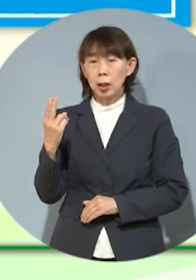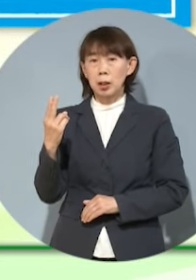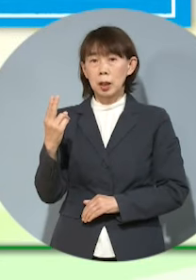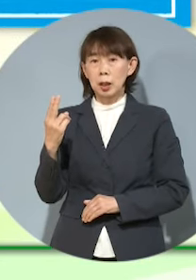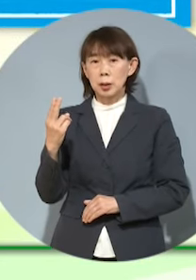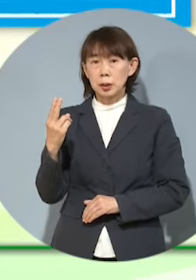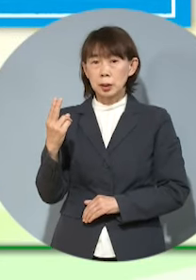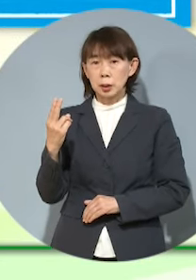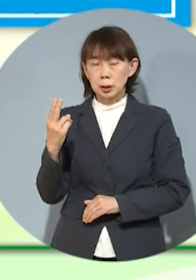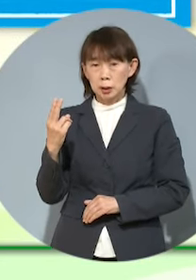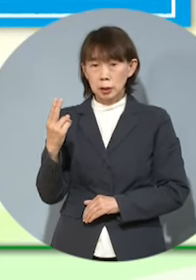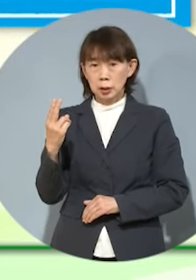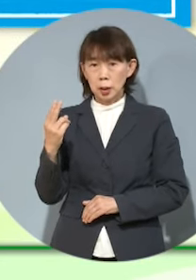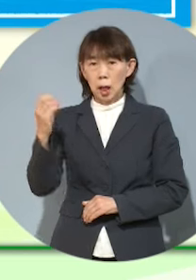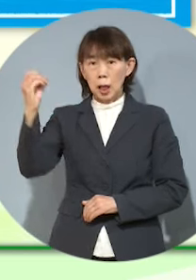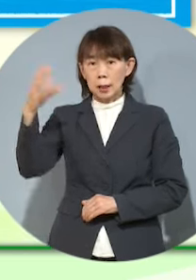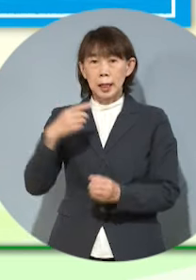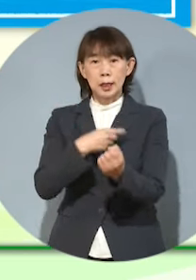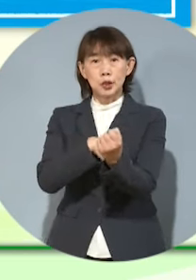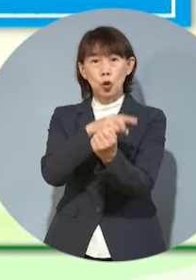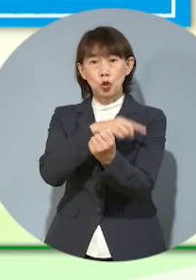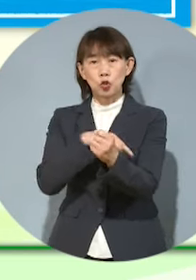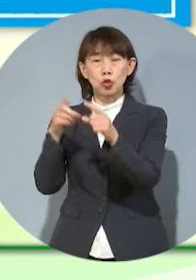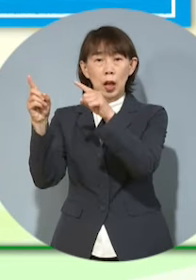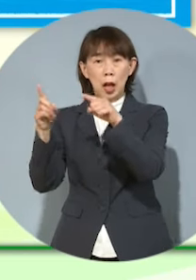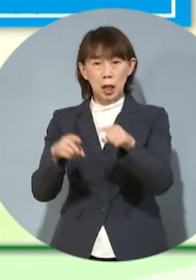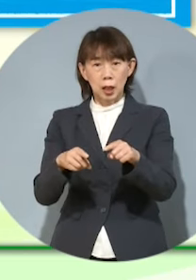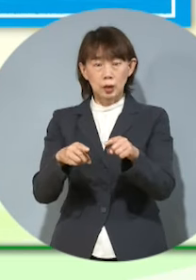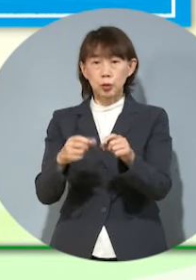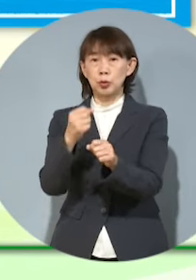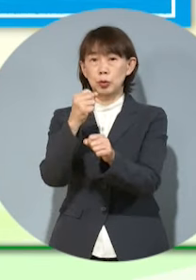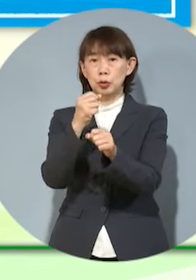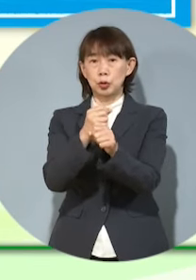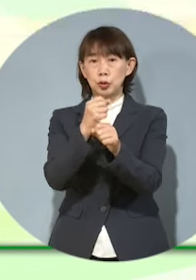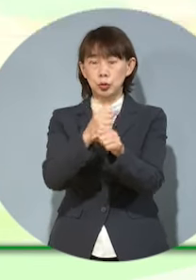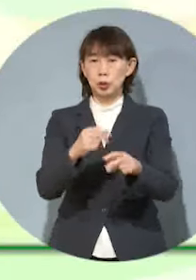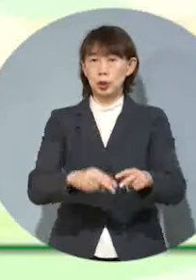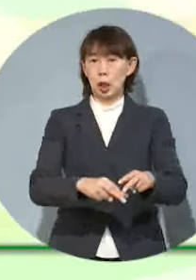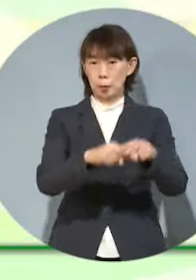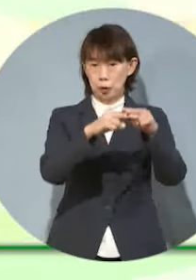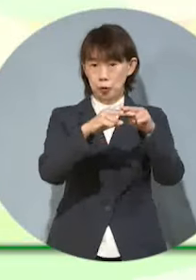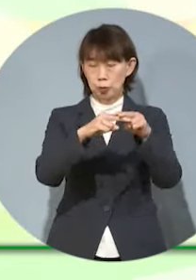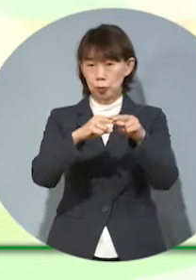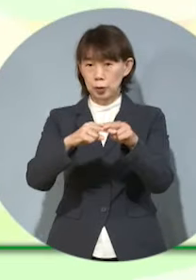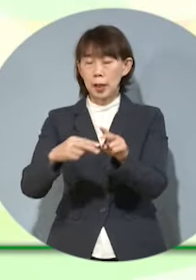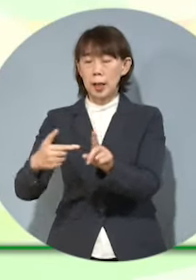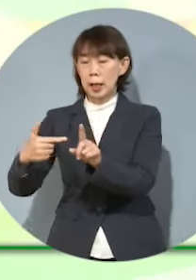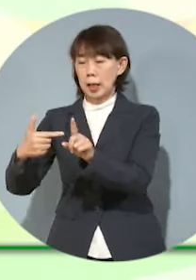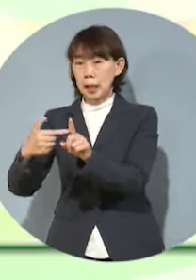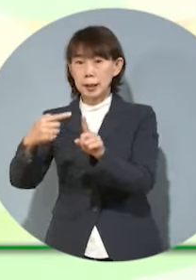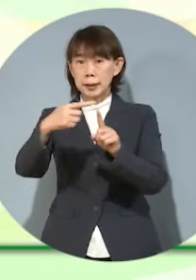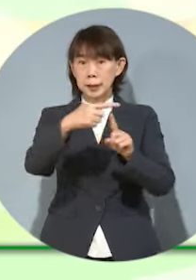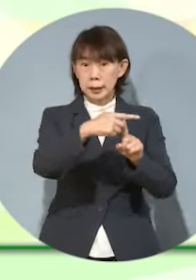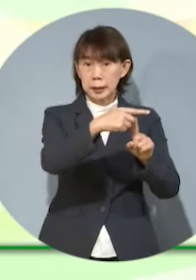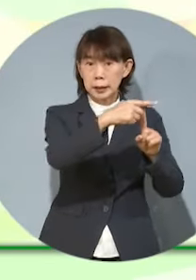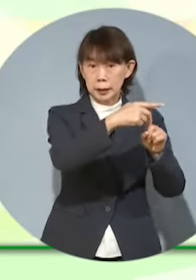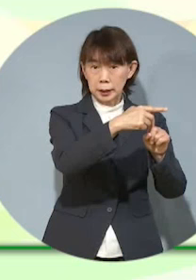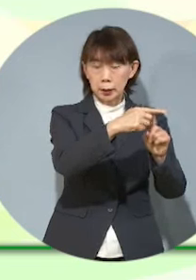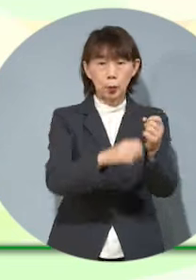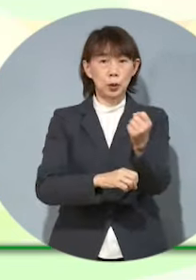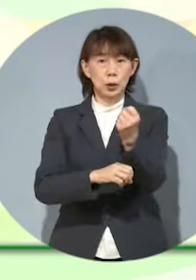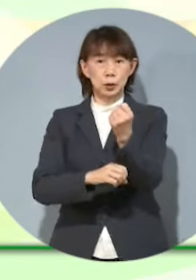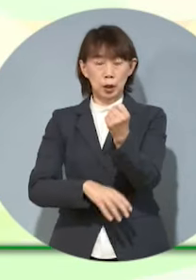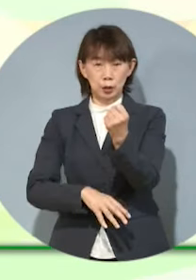に合わせて電力を減らす・作る・貯める HTT をキーワ